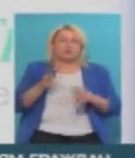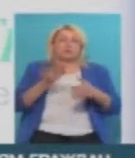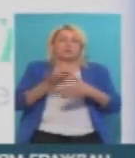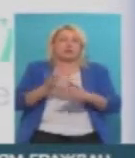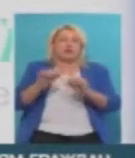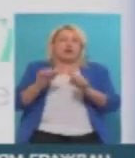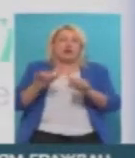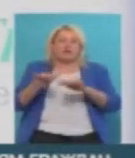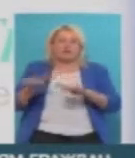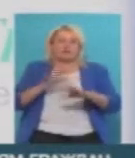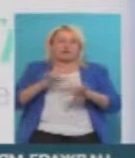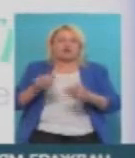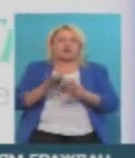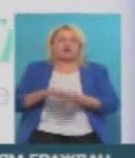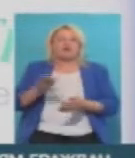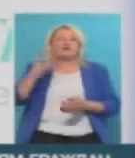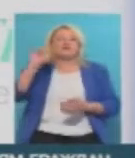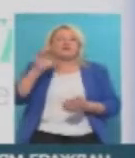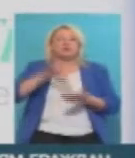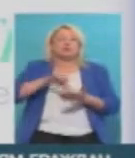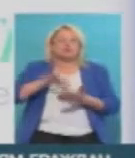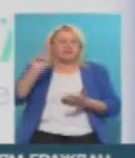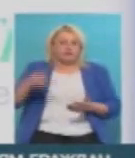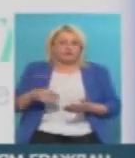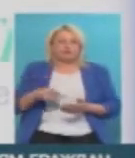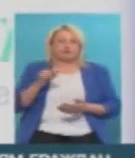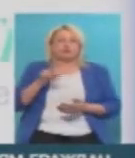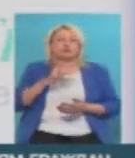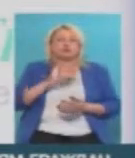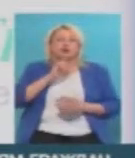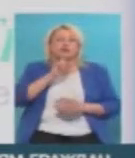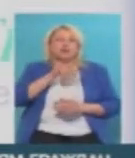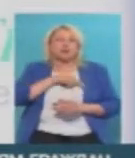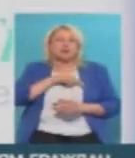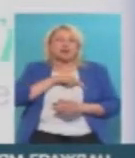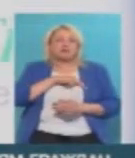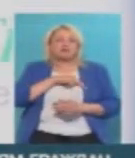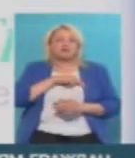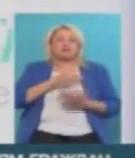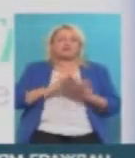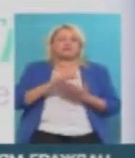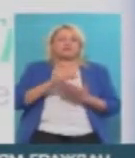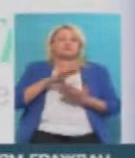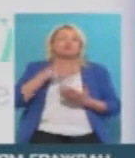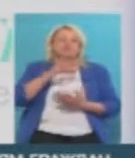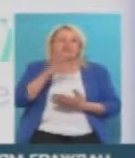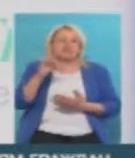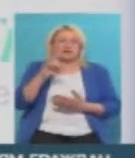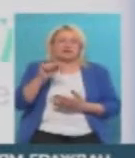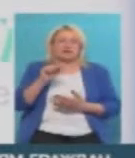погребение. Участники Великой Отечественной войны, те, кто был награжден орденами и медалями бывшего СССР